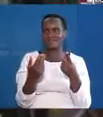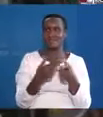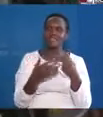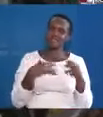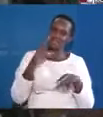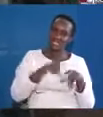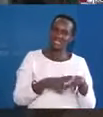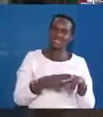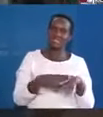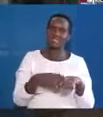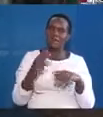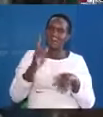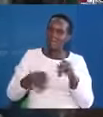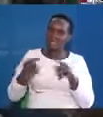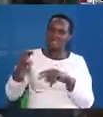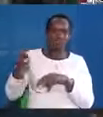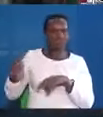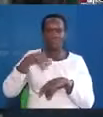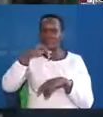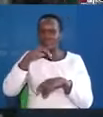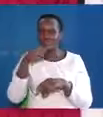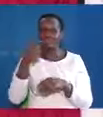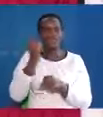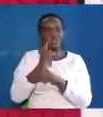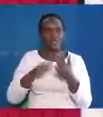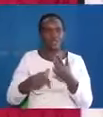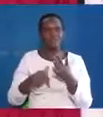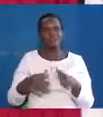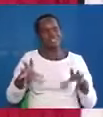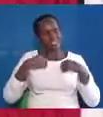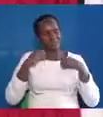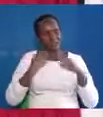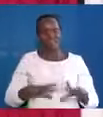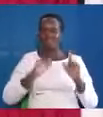Kaenda kotini akanilazimisha kurudia. Nikarudia akatoroka.